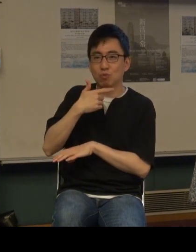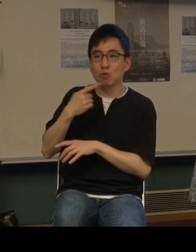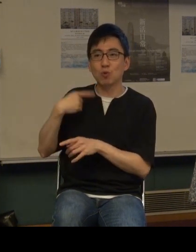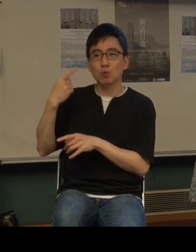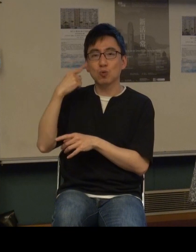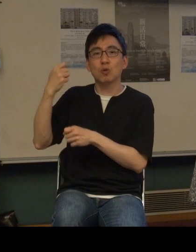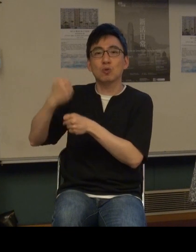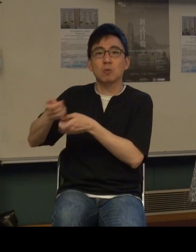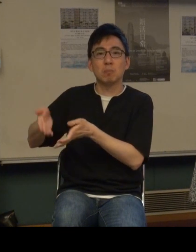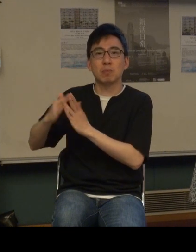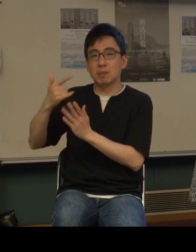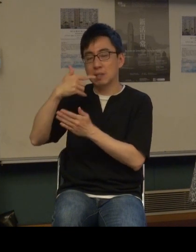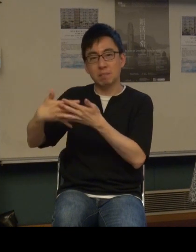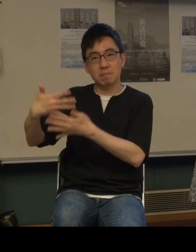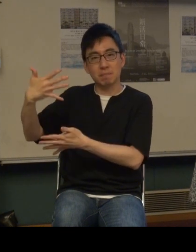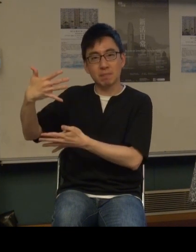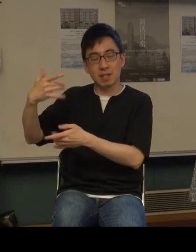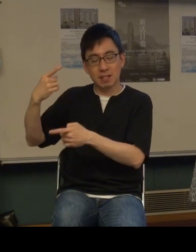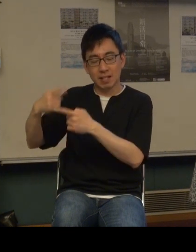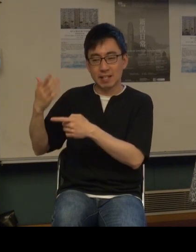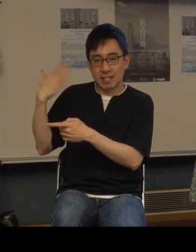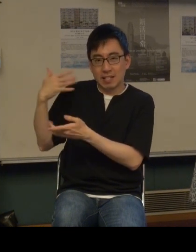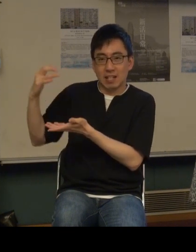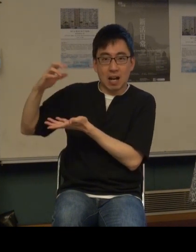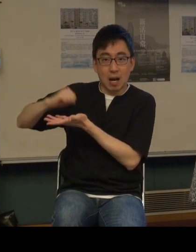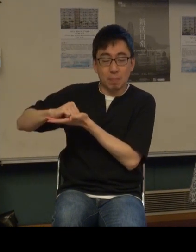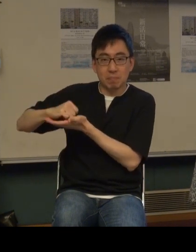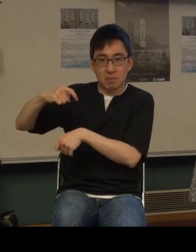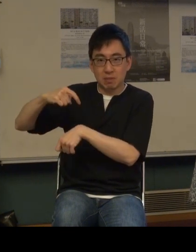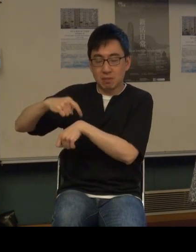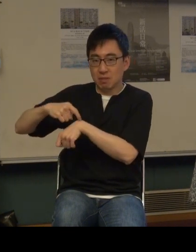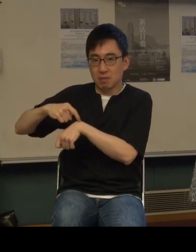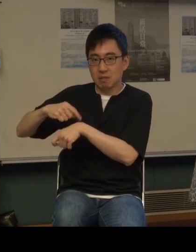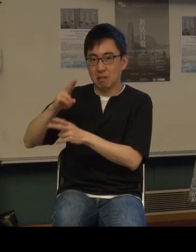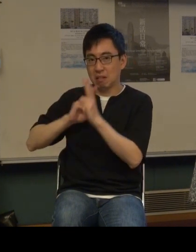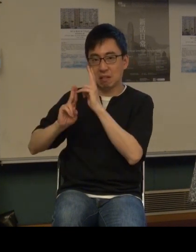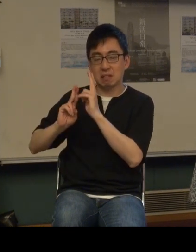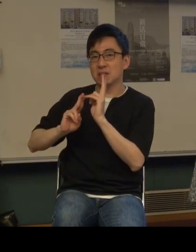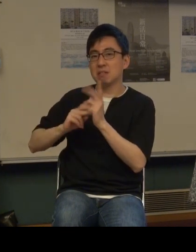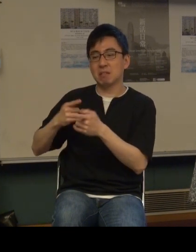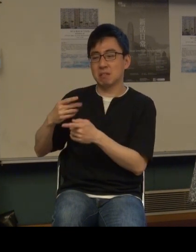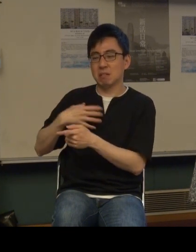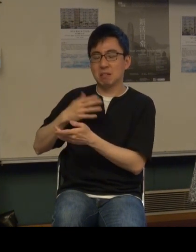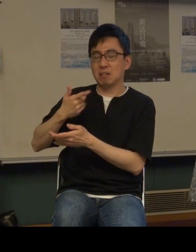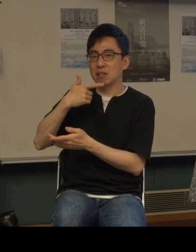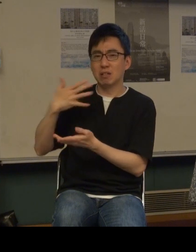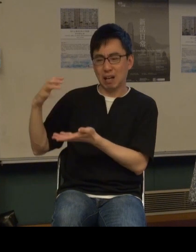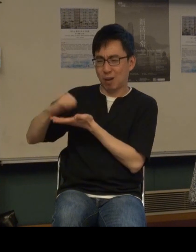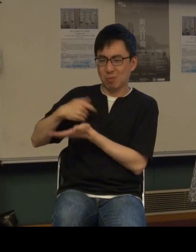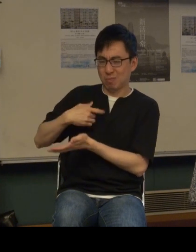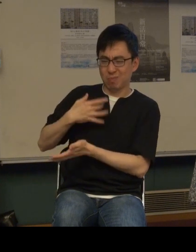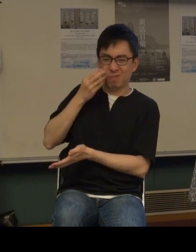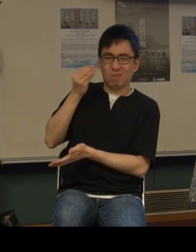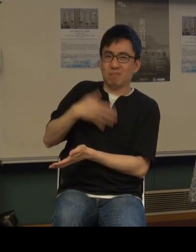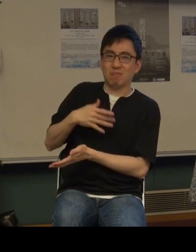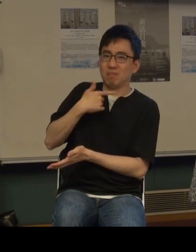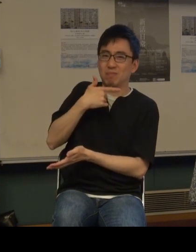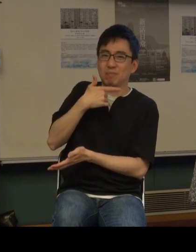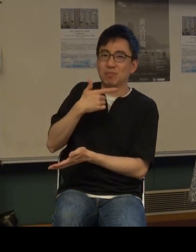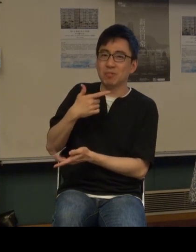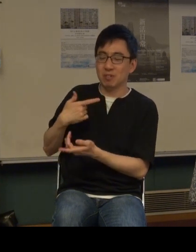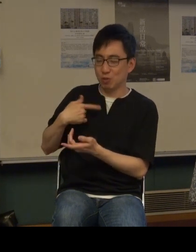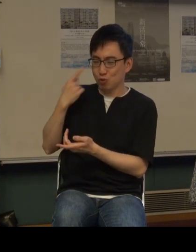西和以前我們即殖民地的歷史，他們會覺得是一個即他們的羞恥的歷史，是